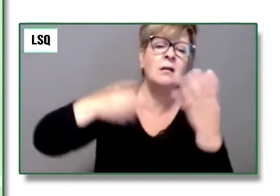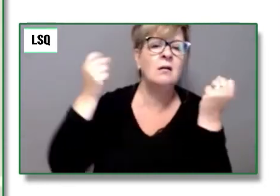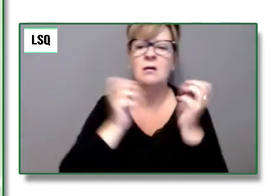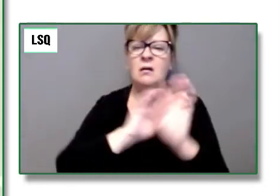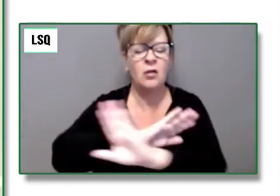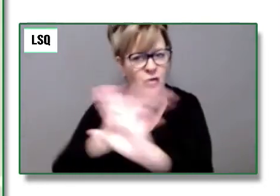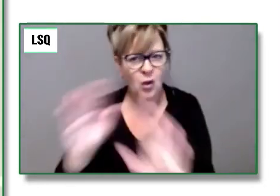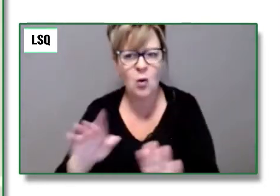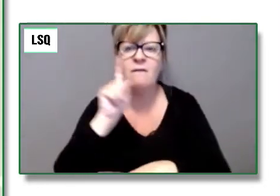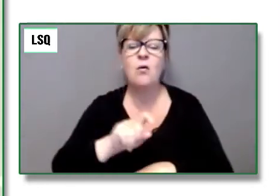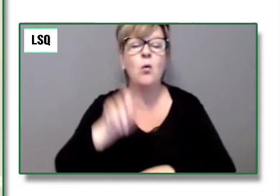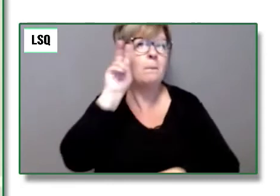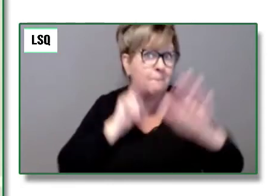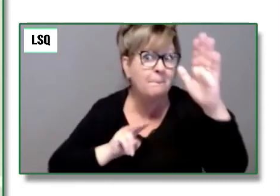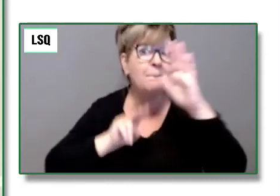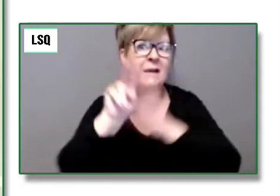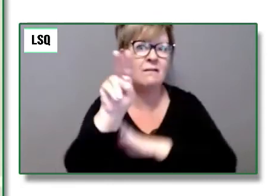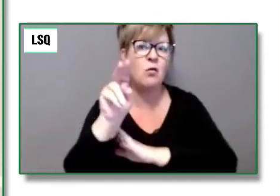tant que